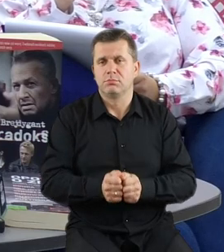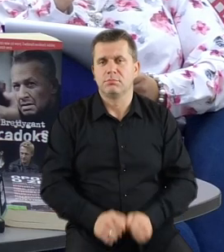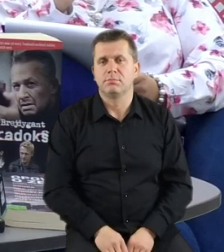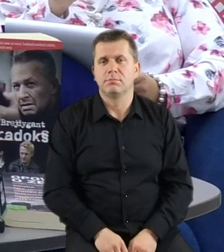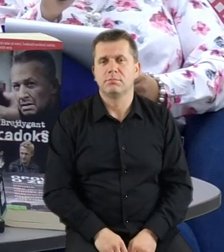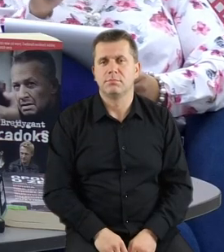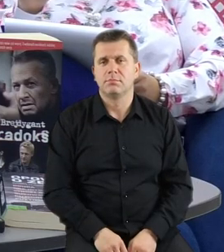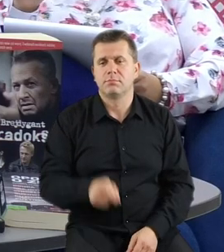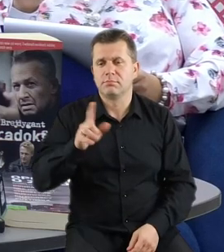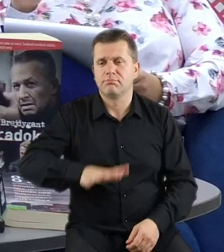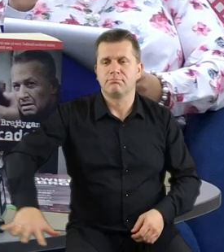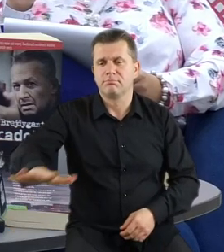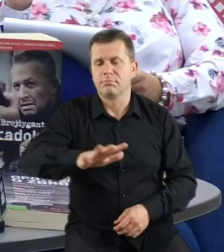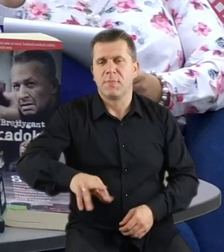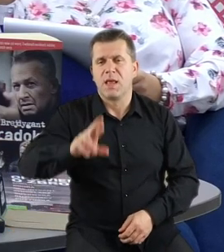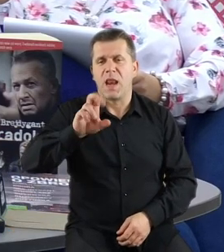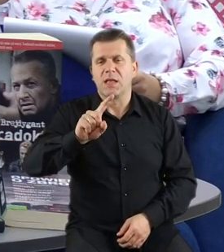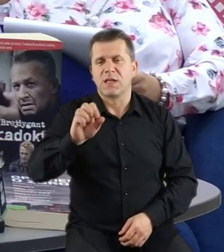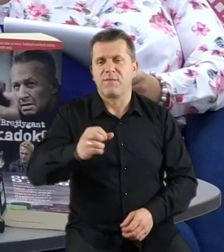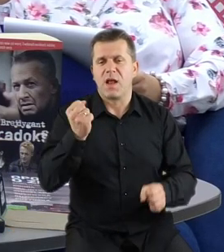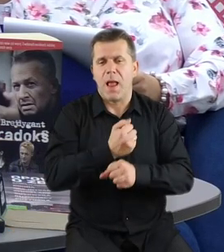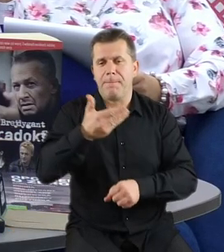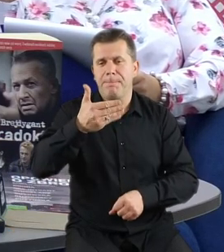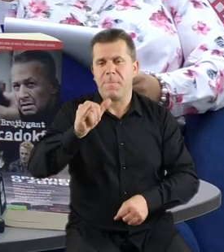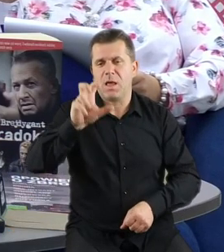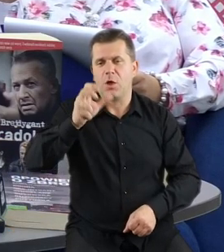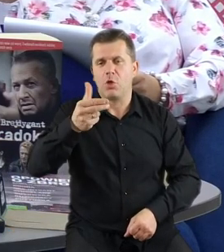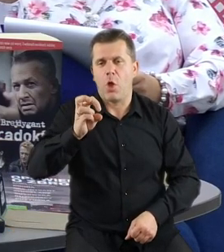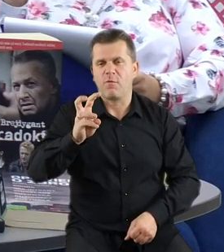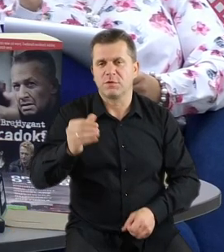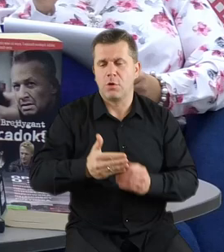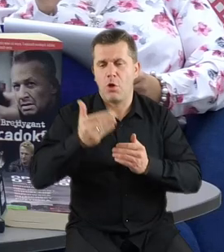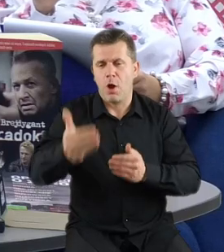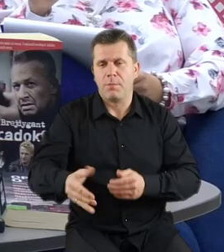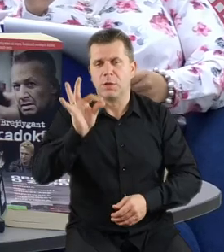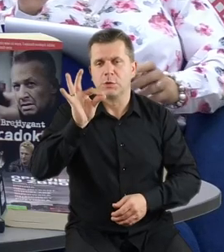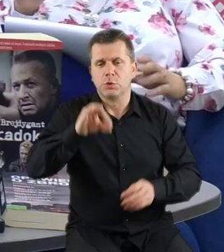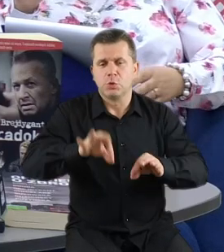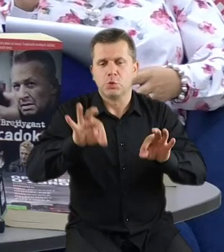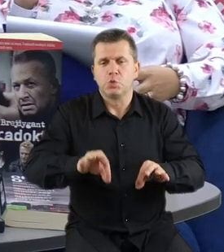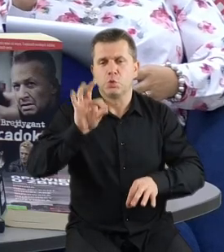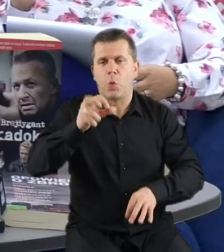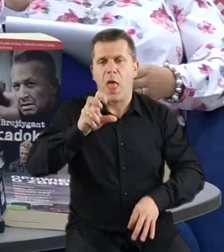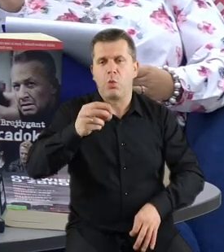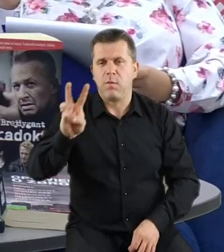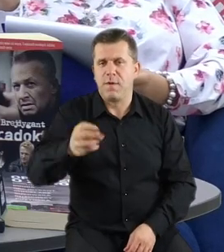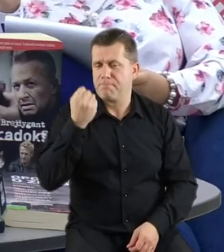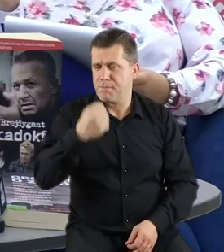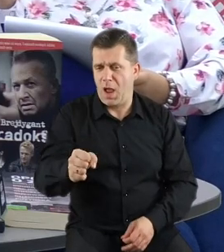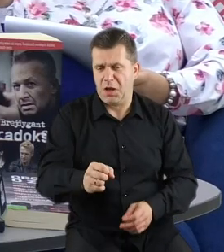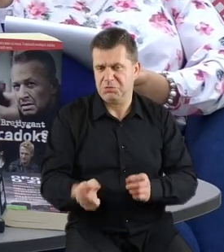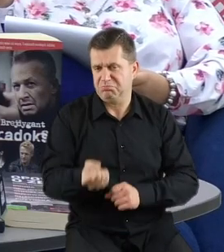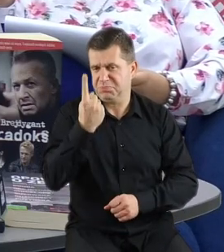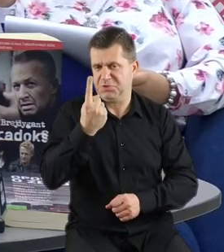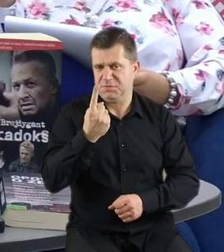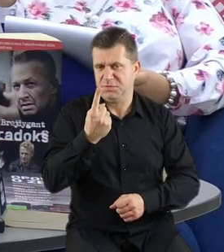zostaje odnalezione w rezerwacie Kamień Michniowski, Nieopodal Michniowa, Nieopodal Suchedniowa. No i takim